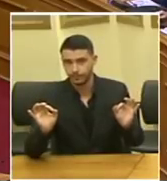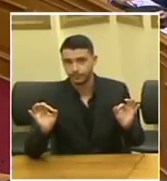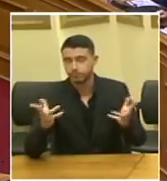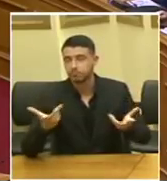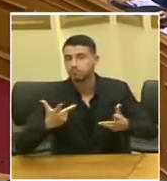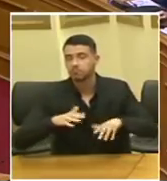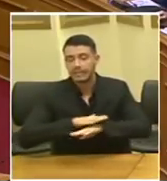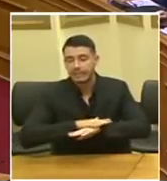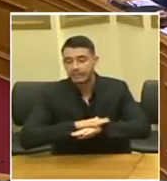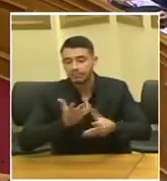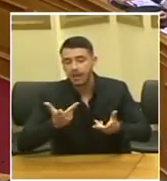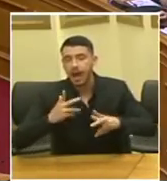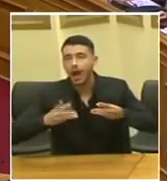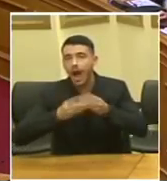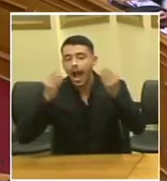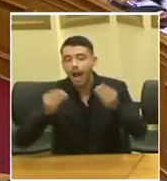έχετε ιδέες επί αυτού.